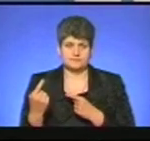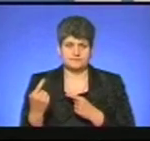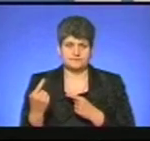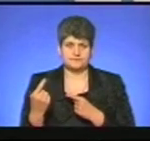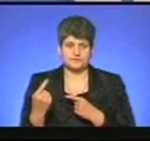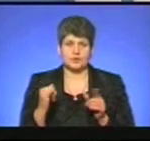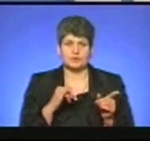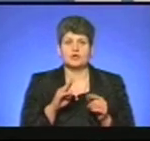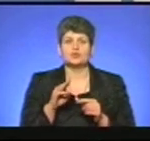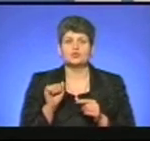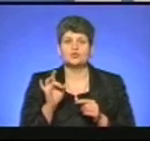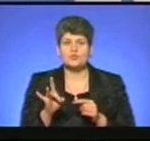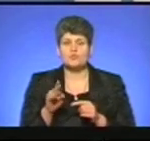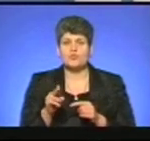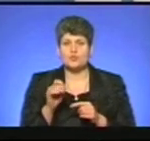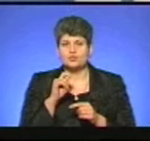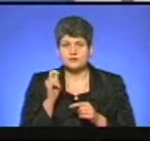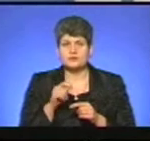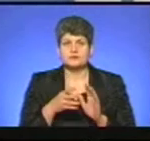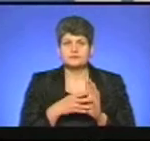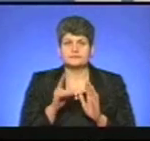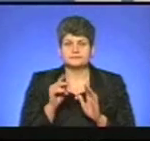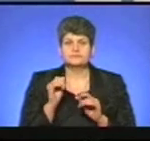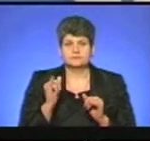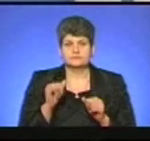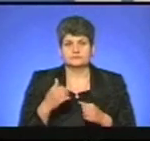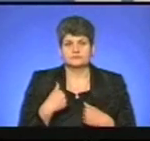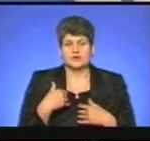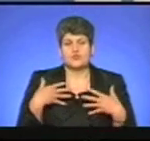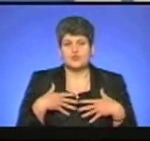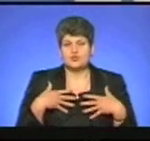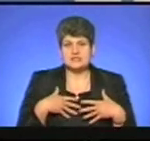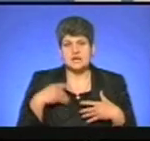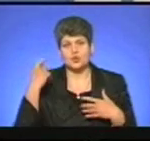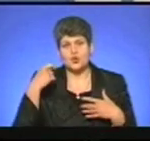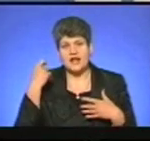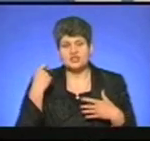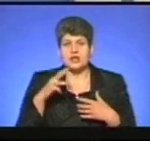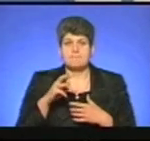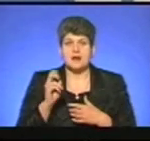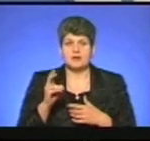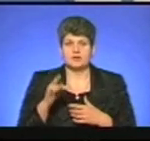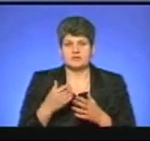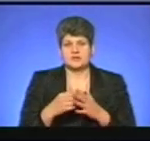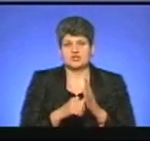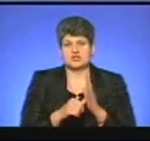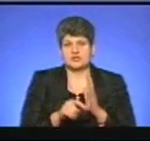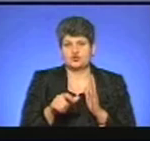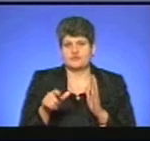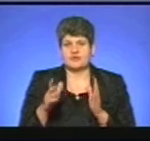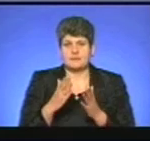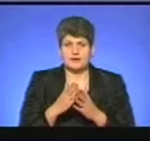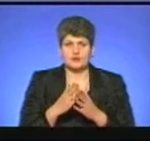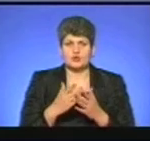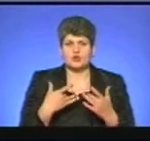В них тур по Україні, і 9 числа може бути в нас три колективи. Це Грузія, Туреччина і Македонія. Близько 60 чоловік, які мають